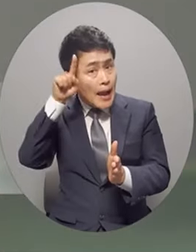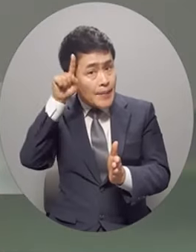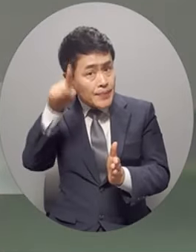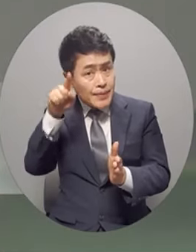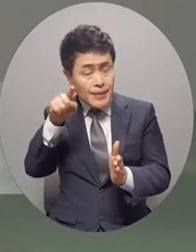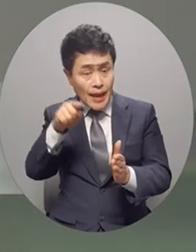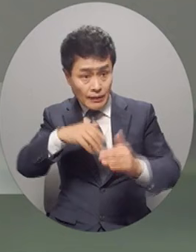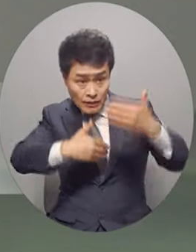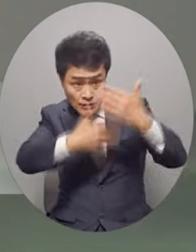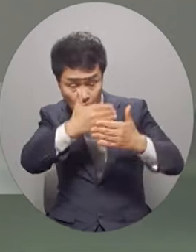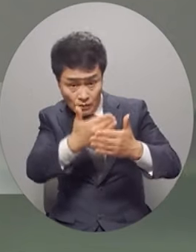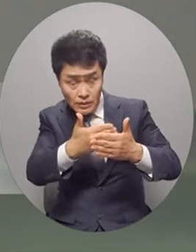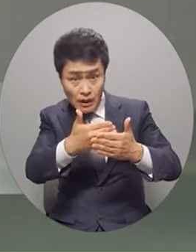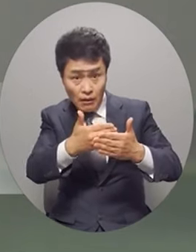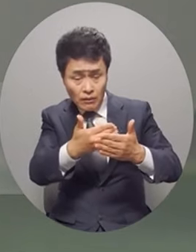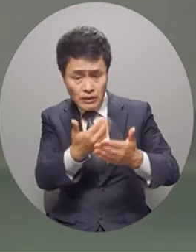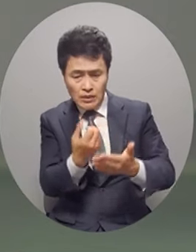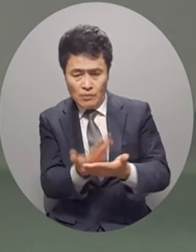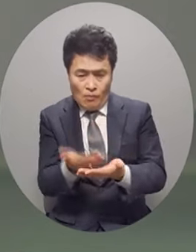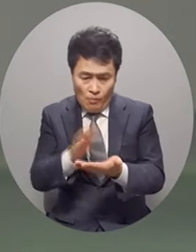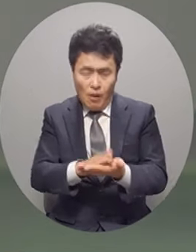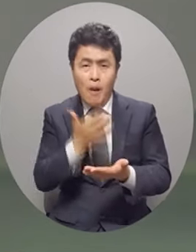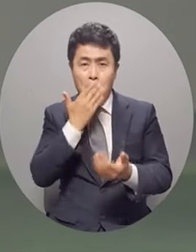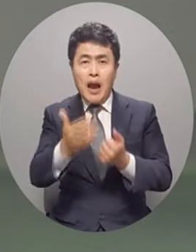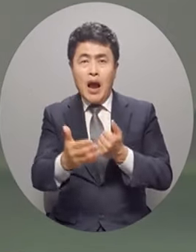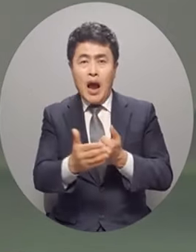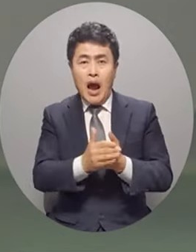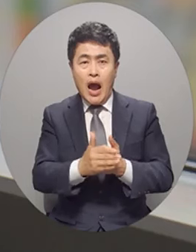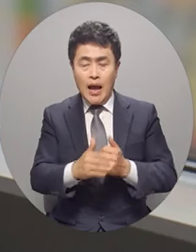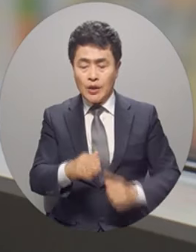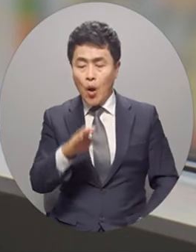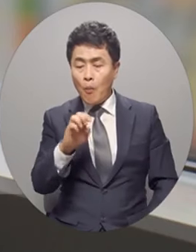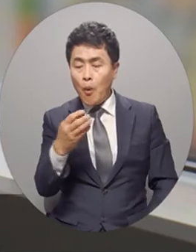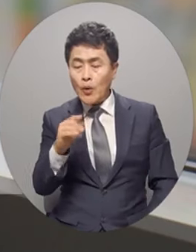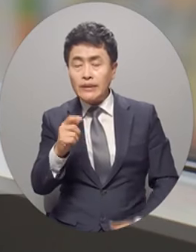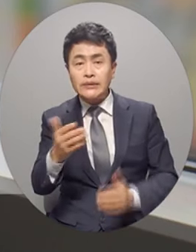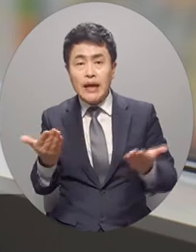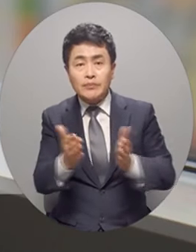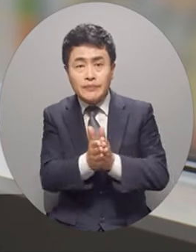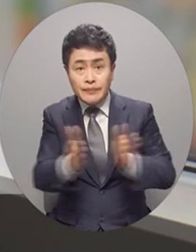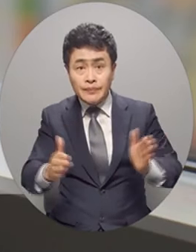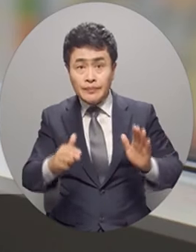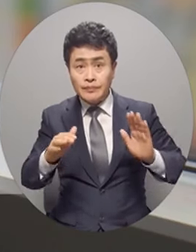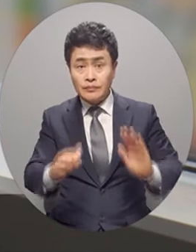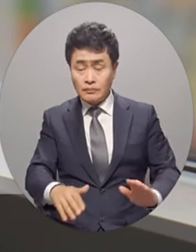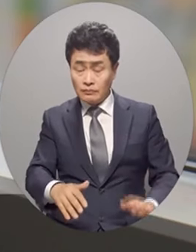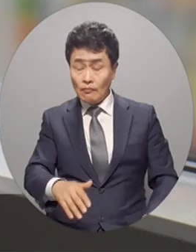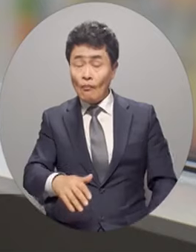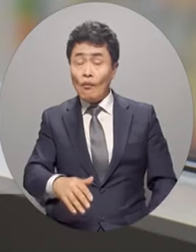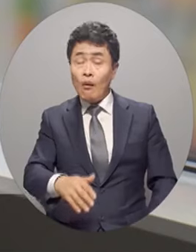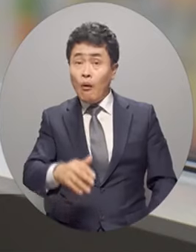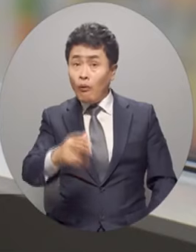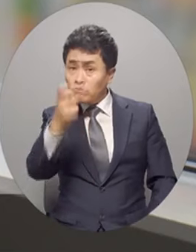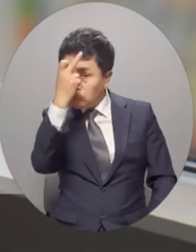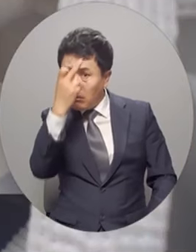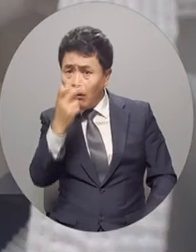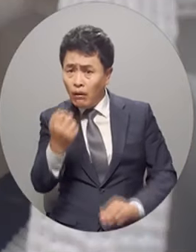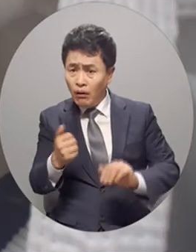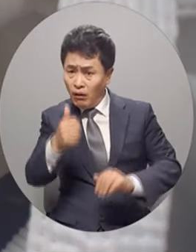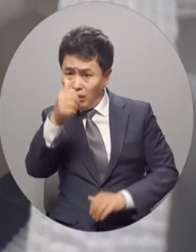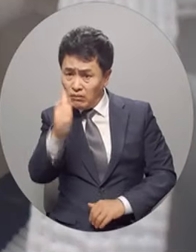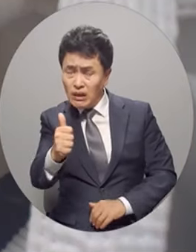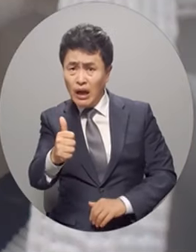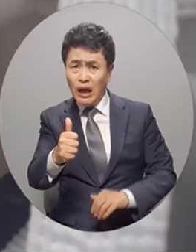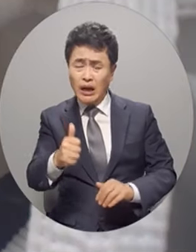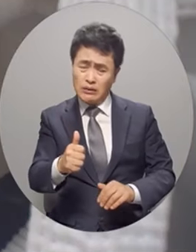영상을 복원하는 포렌식 작업을 진행할 예정입니다. 최 씨는 경찰 조사에서 장난으로 한 행동이라면서 고의성이